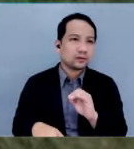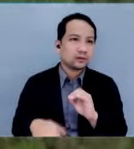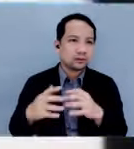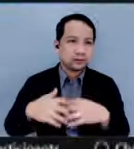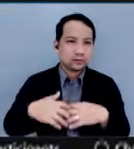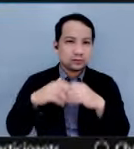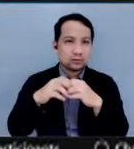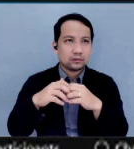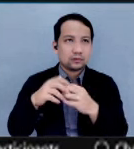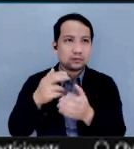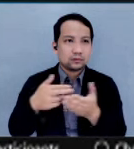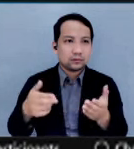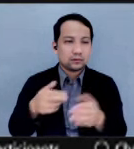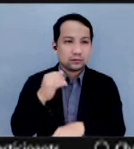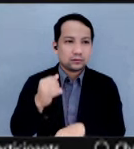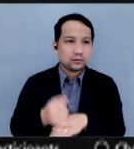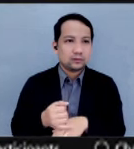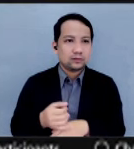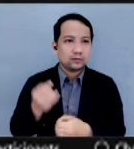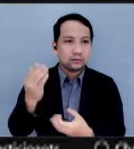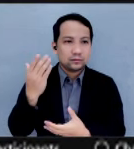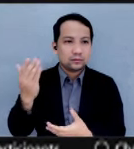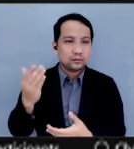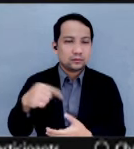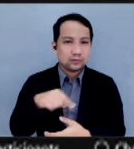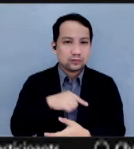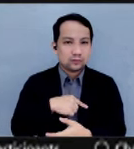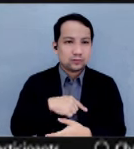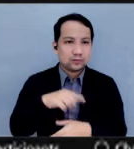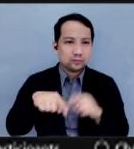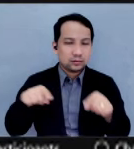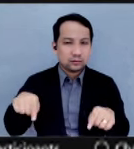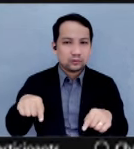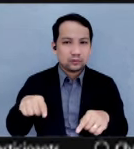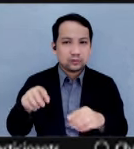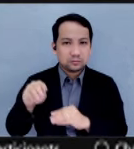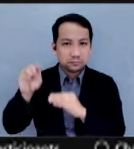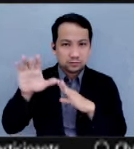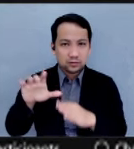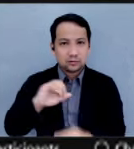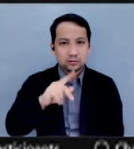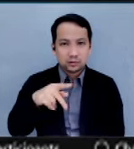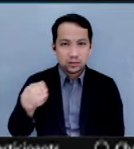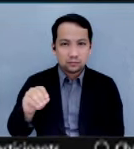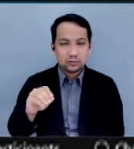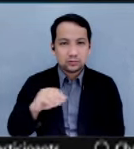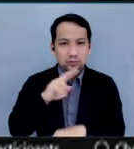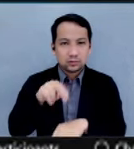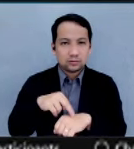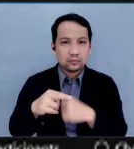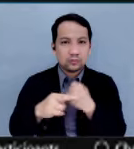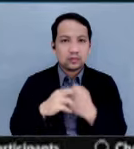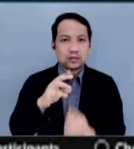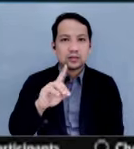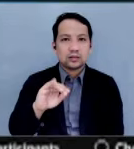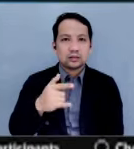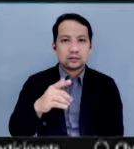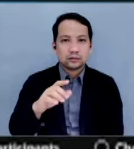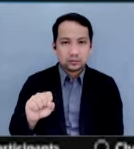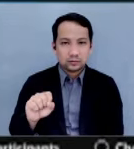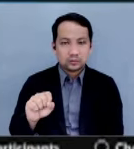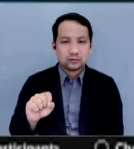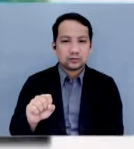isla. Madami din resorts ang naglipana sa Mount Apo National Reserve sa Digos side. Bukod sa resort sa